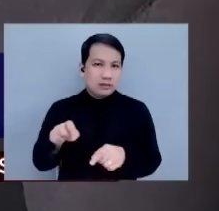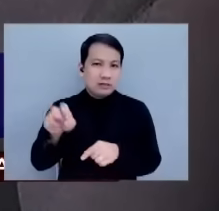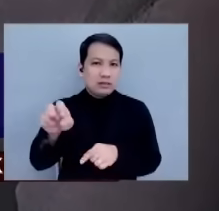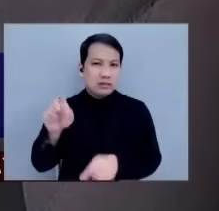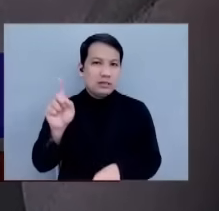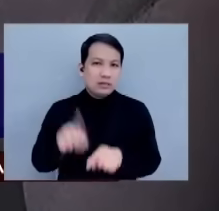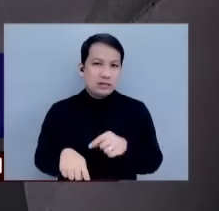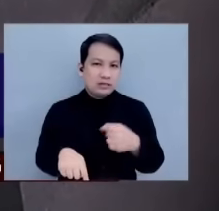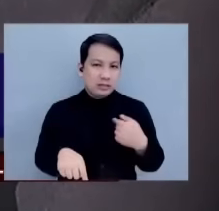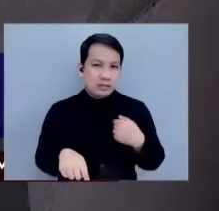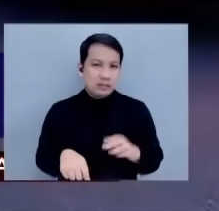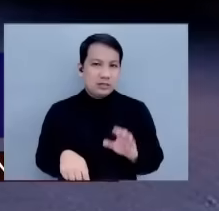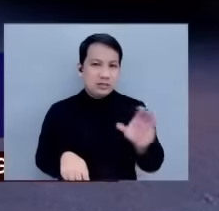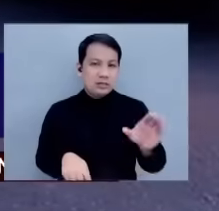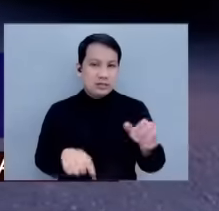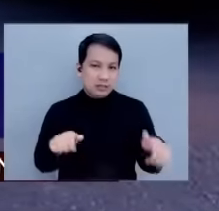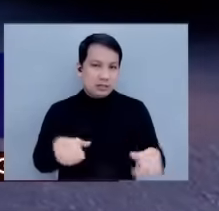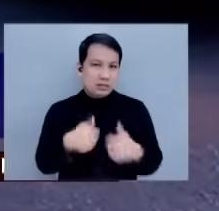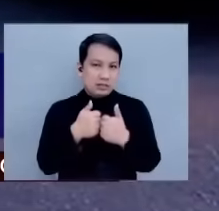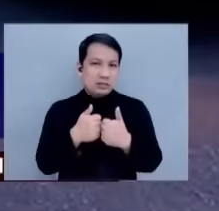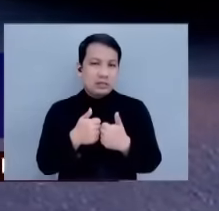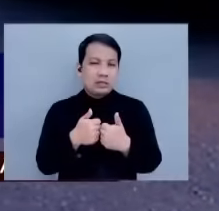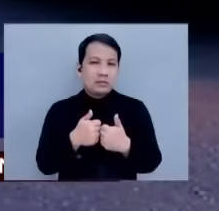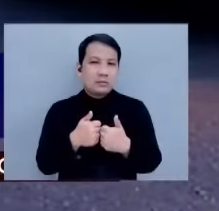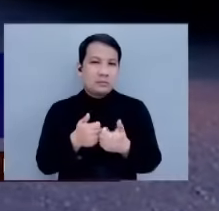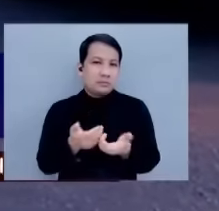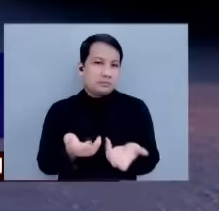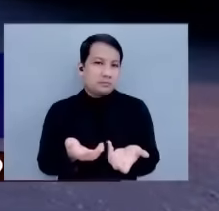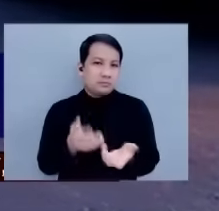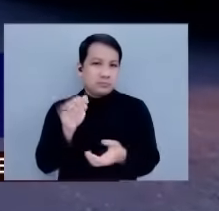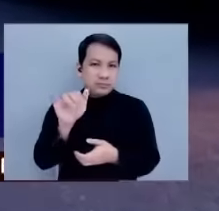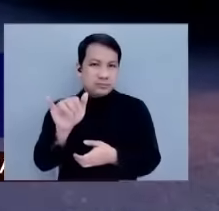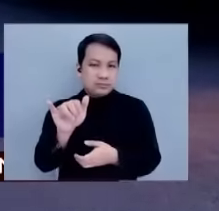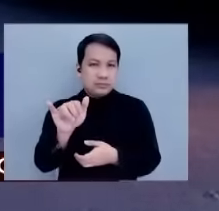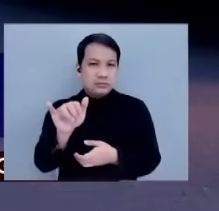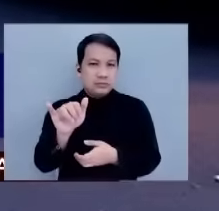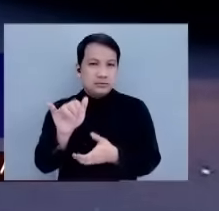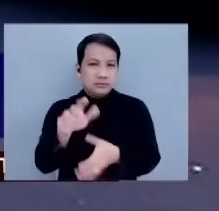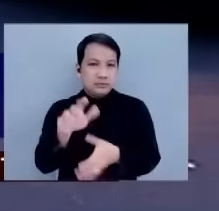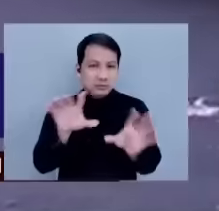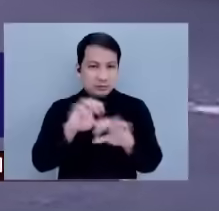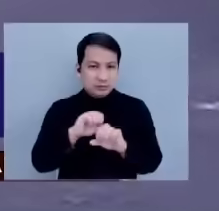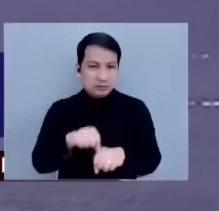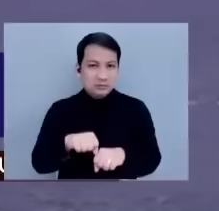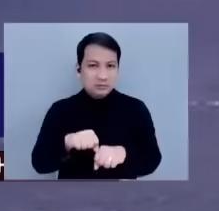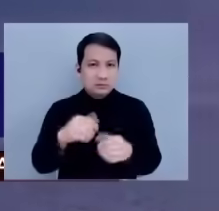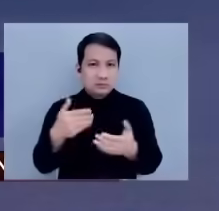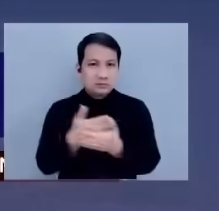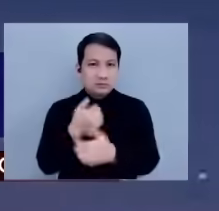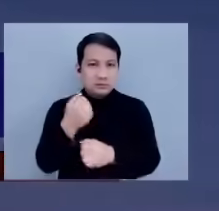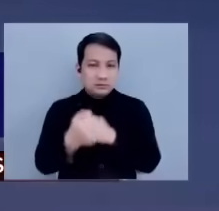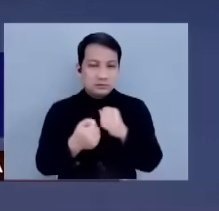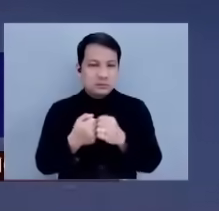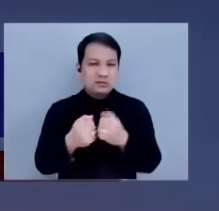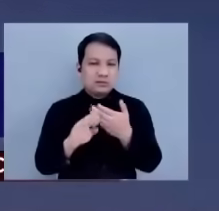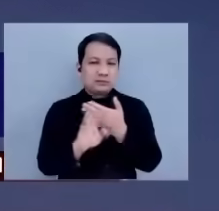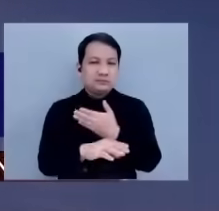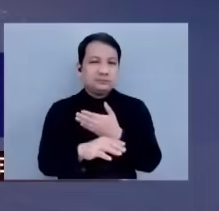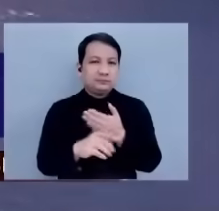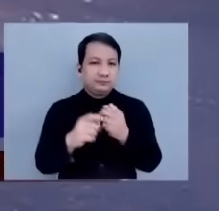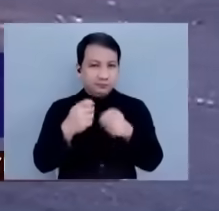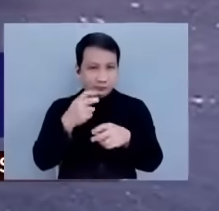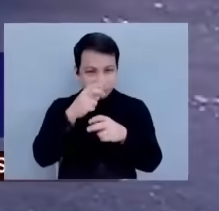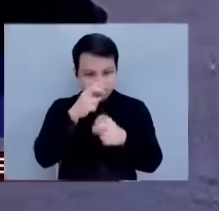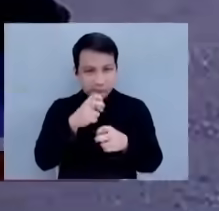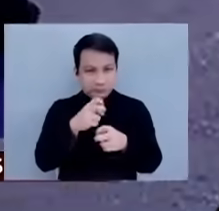habol dun pag nakadisgrasya yun. Pero wala raw forever. Dahil pagkatapos ng selebrasyon ng bagong taon, balik na ulit sa paghigpit at babawalan na